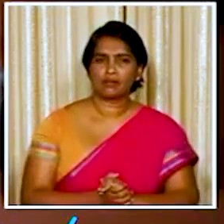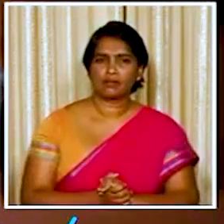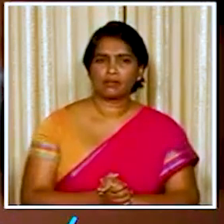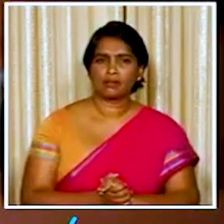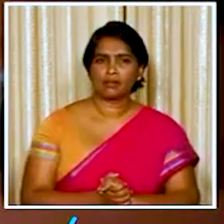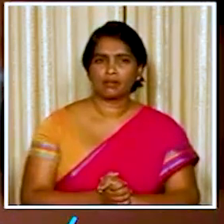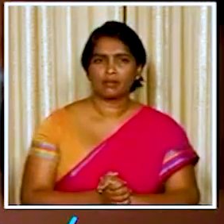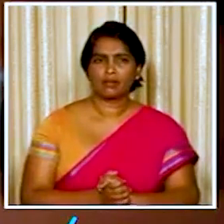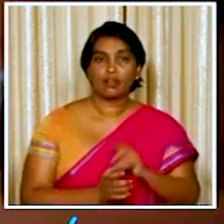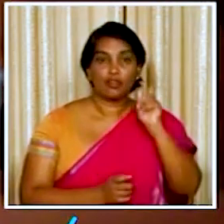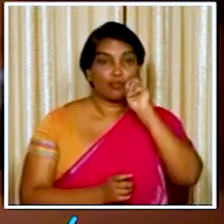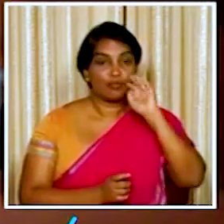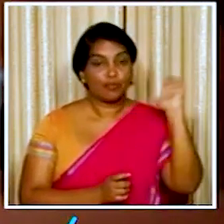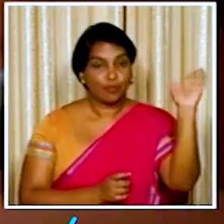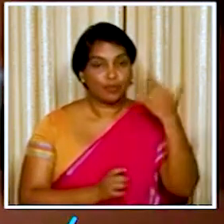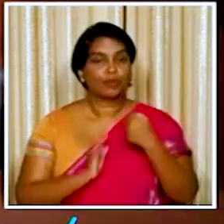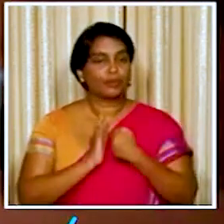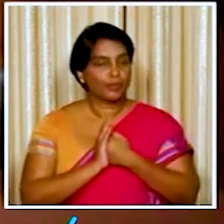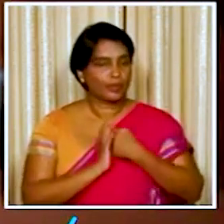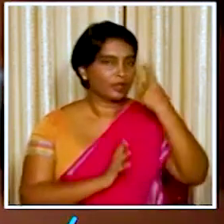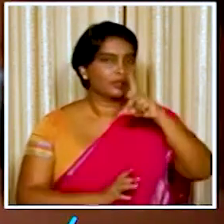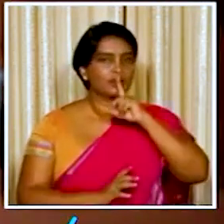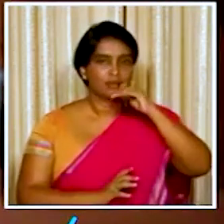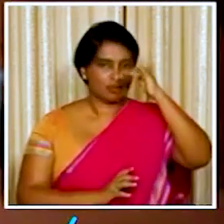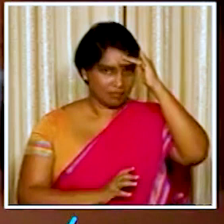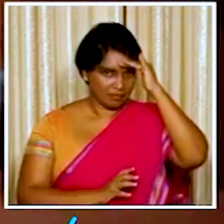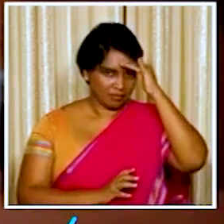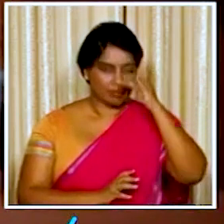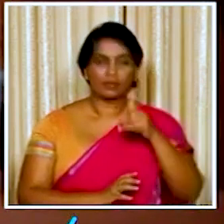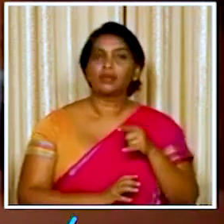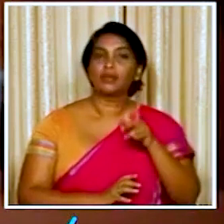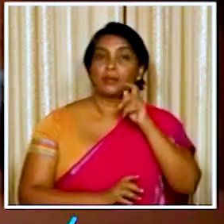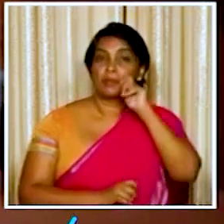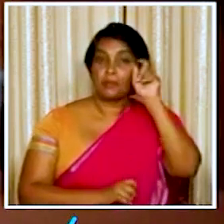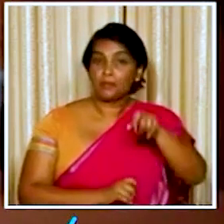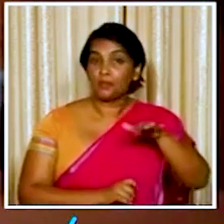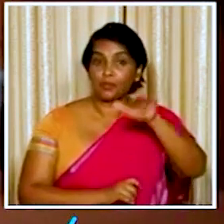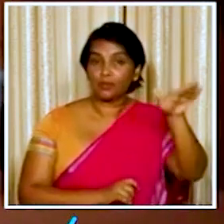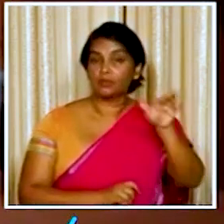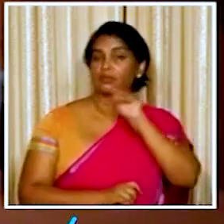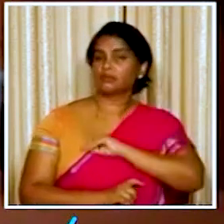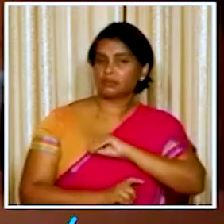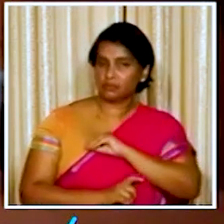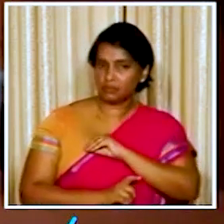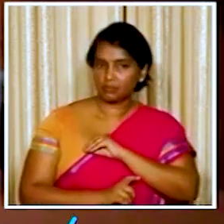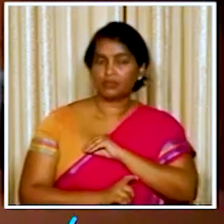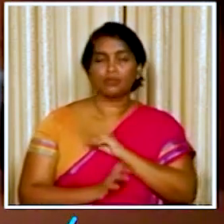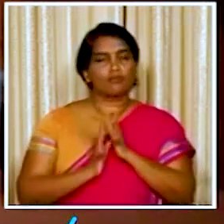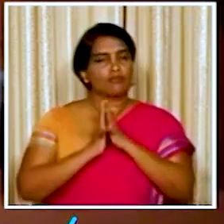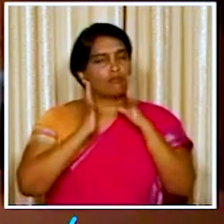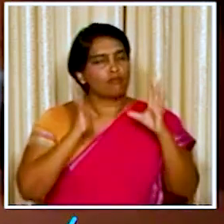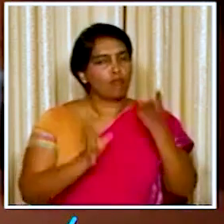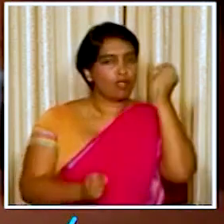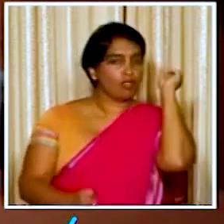එතකොට මහජනයාගේ ගරු නියෝජ්‍ය කතානායකතුමනි මහජනයා උපයලා මහා ධනයක්